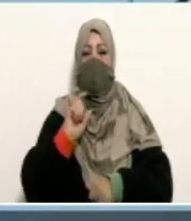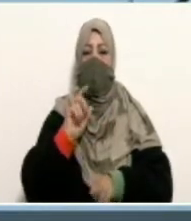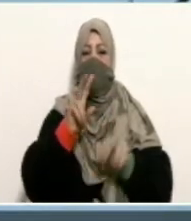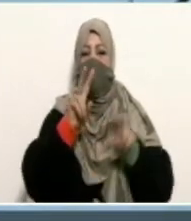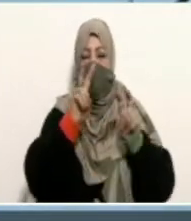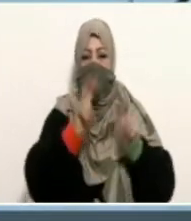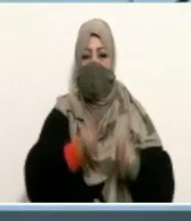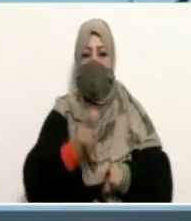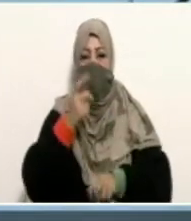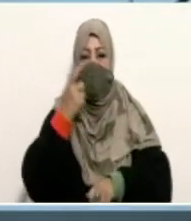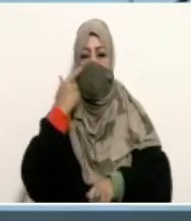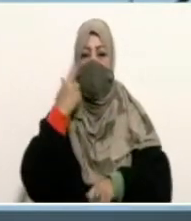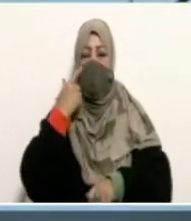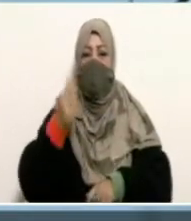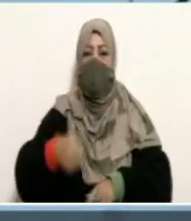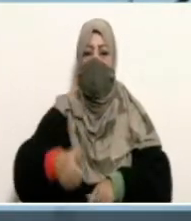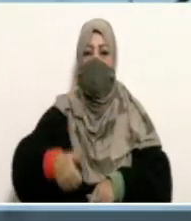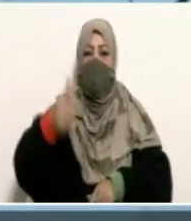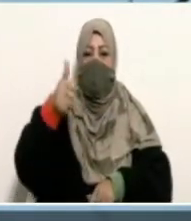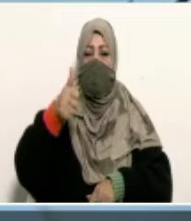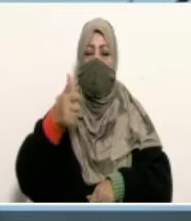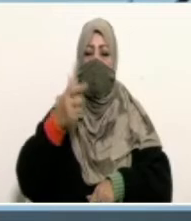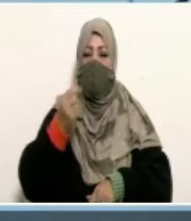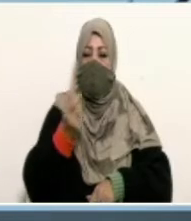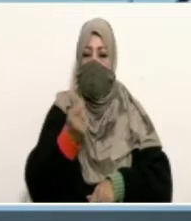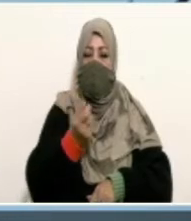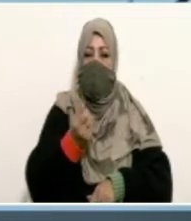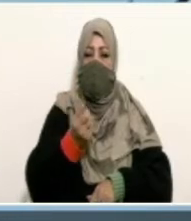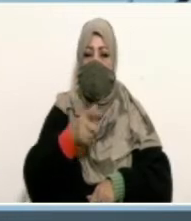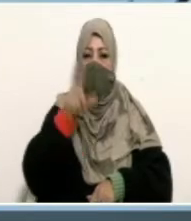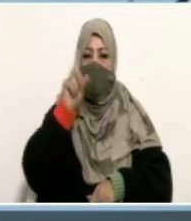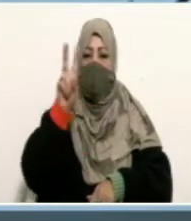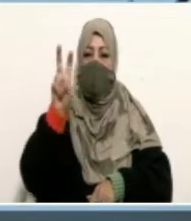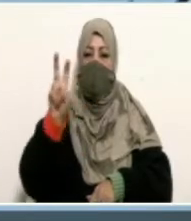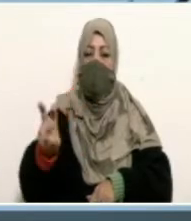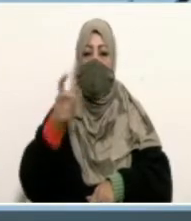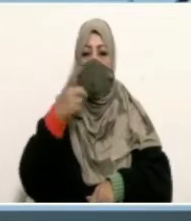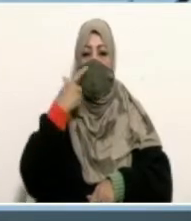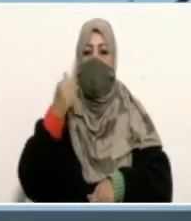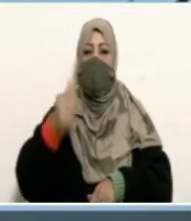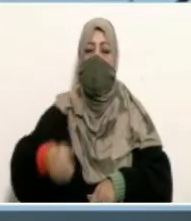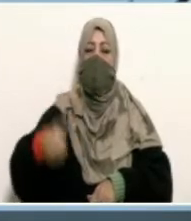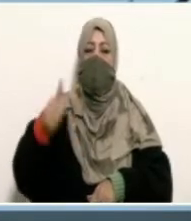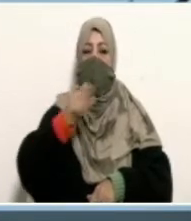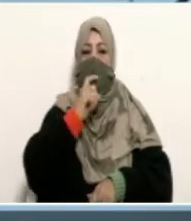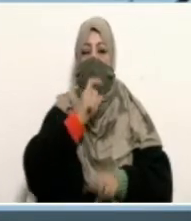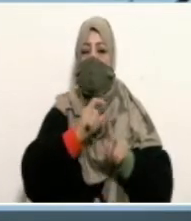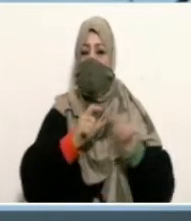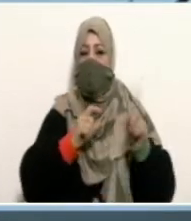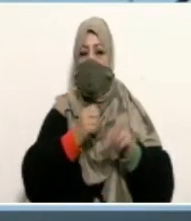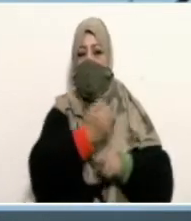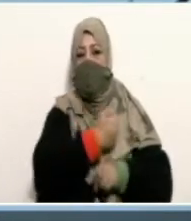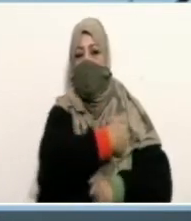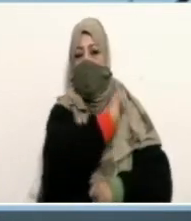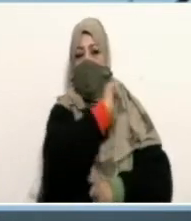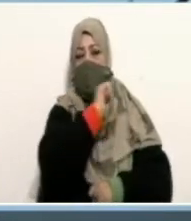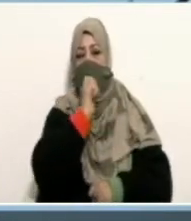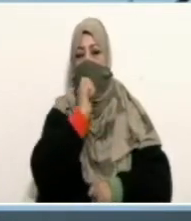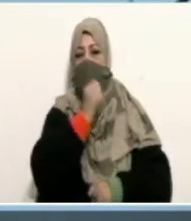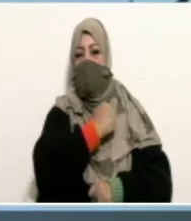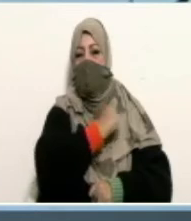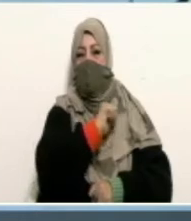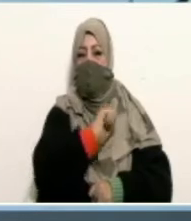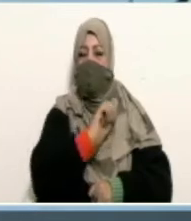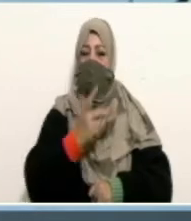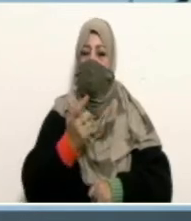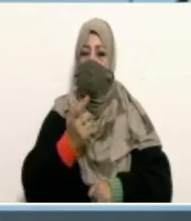المال وقفا على الذكر دون الأنثى، فهو وقف على الذكر. إيش معنى الوقف؟ الوقف لا